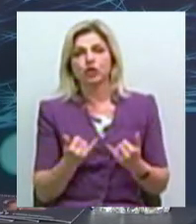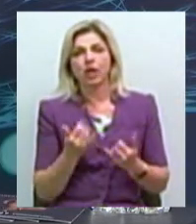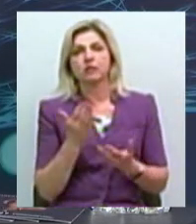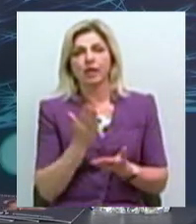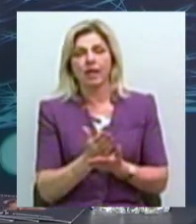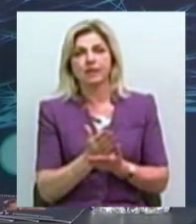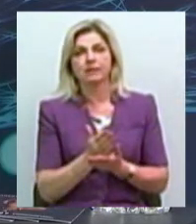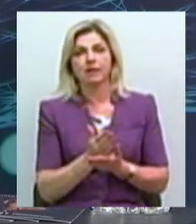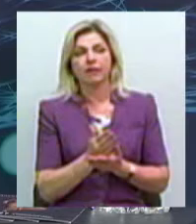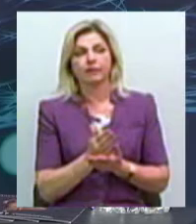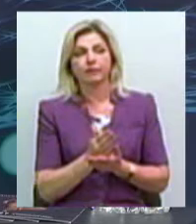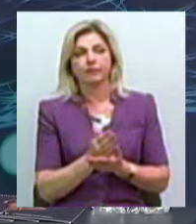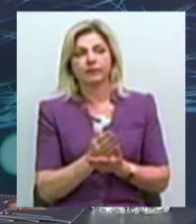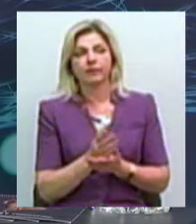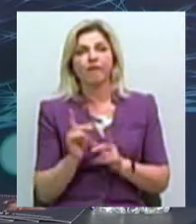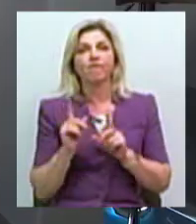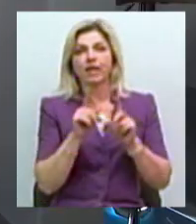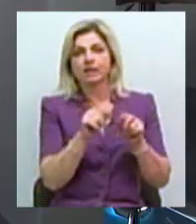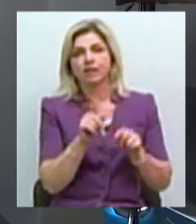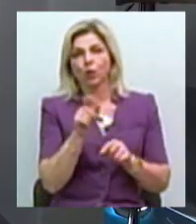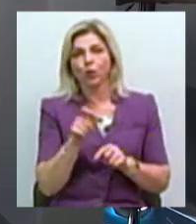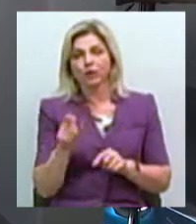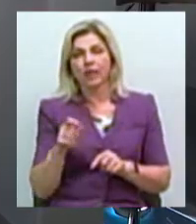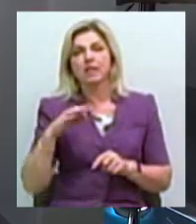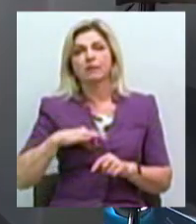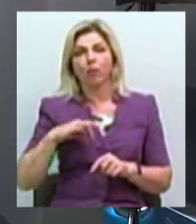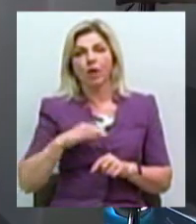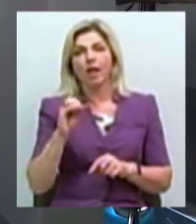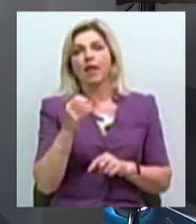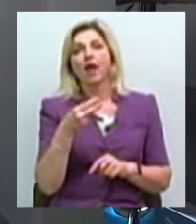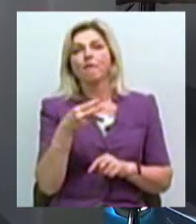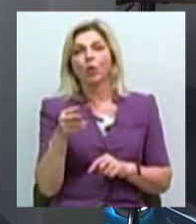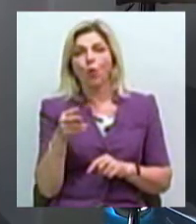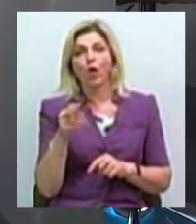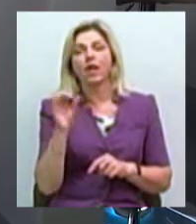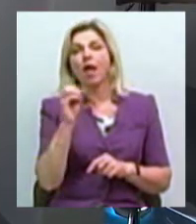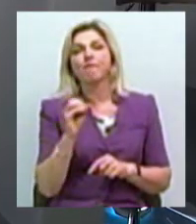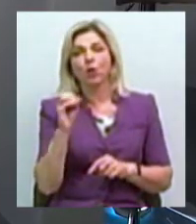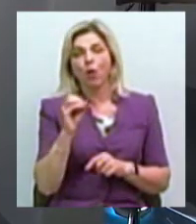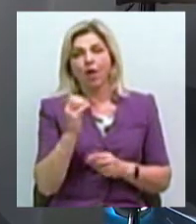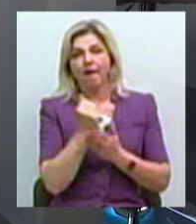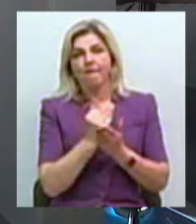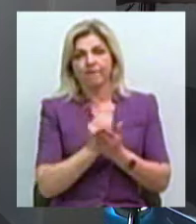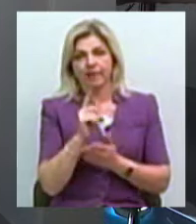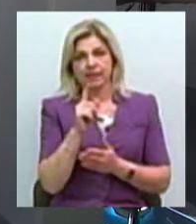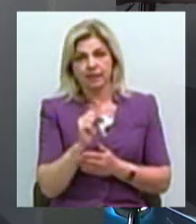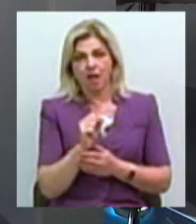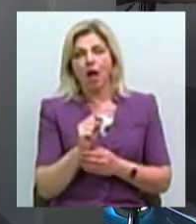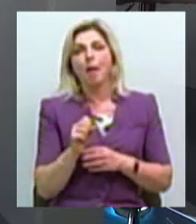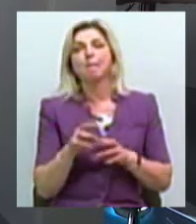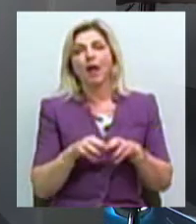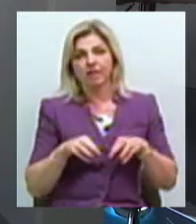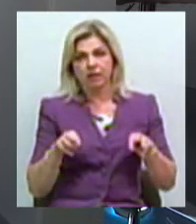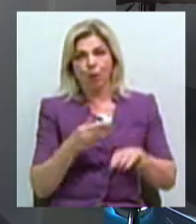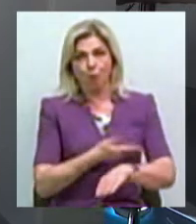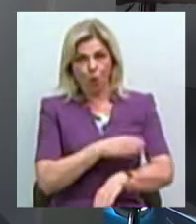есть тенденция выезда людей, используя опять же евровизу, в Польшу. Да? То есть правительство Польши действительно сейчас